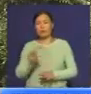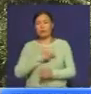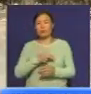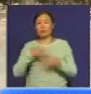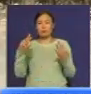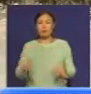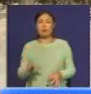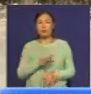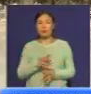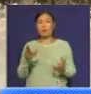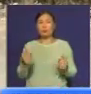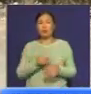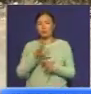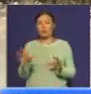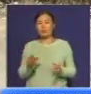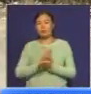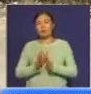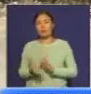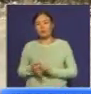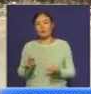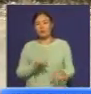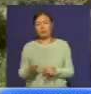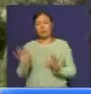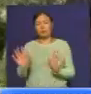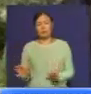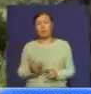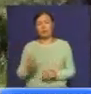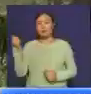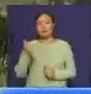босатылды. Ия, барлығы да келісім шарт аясында жасалады, және де